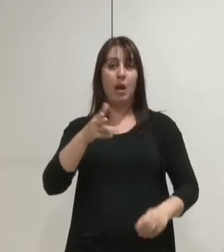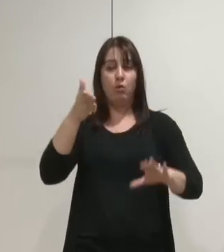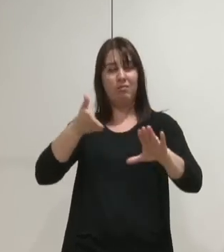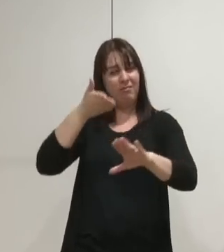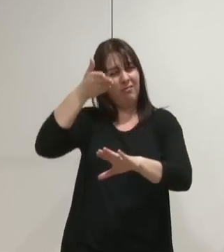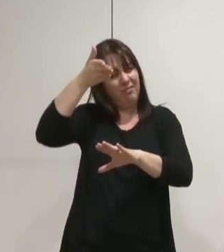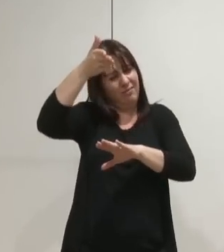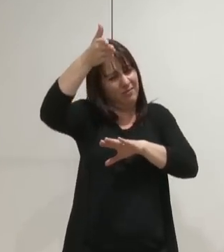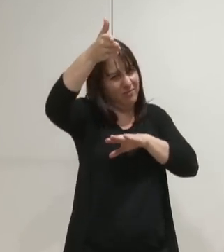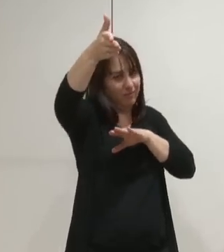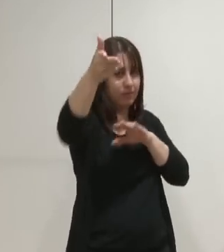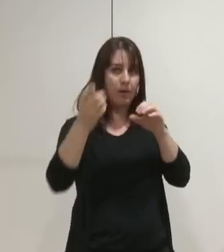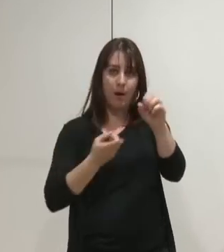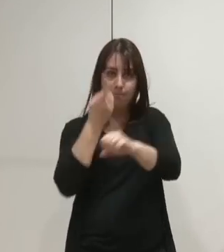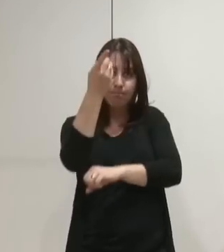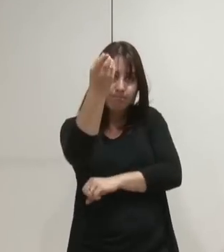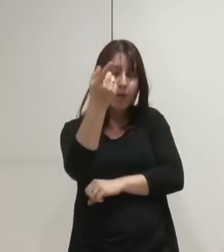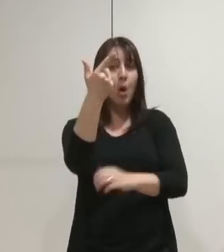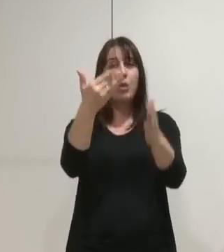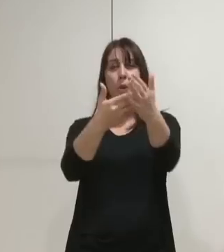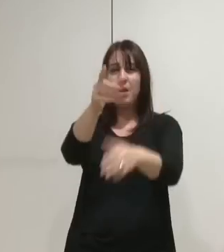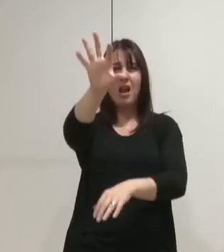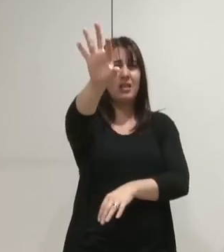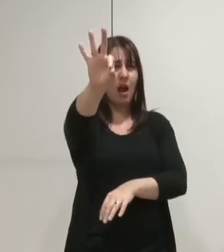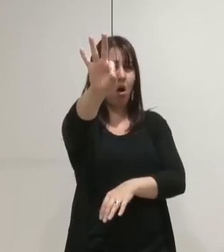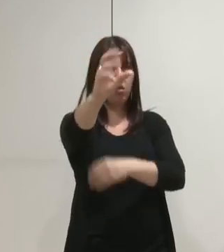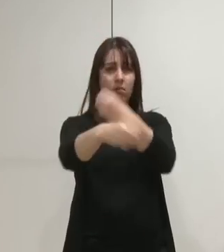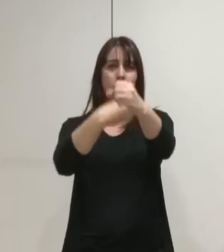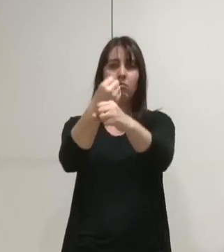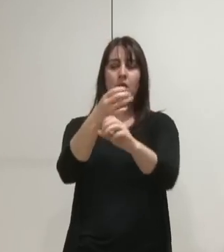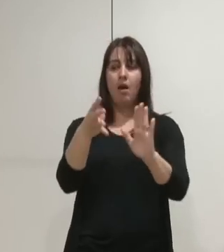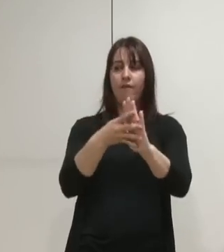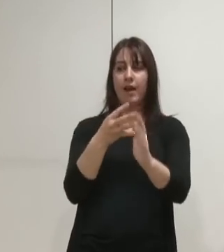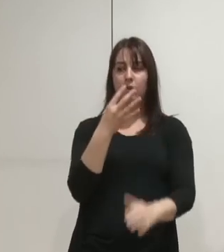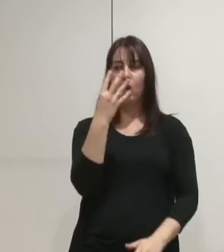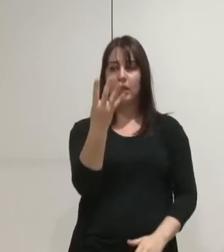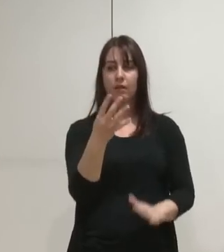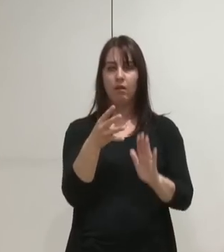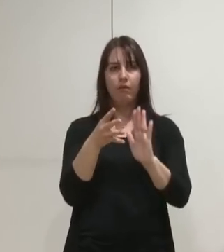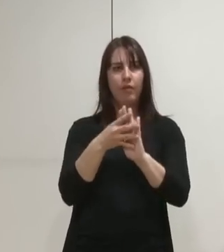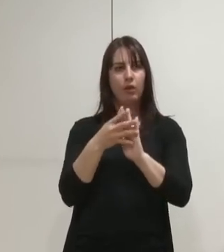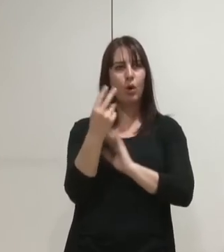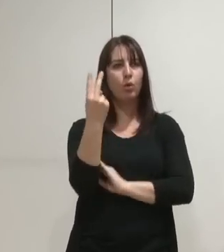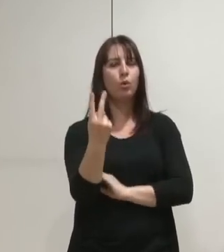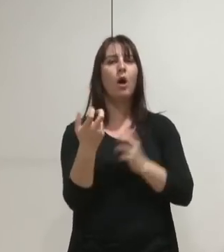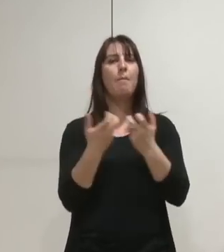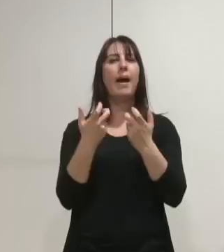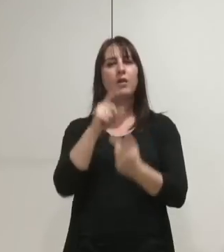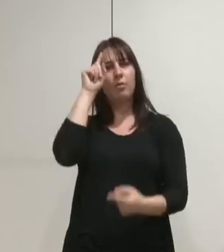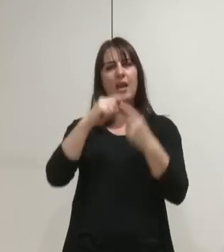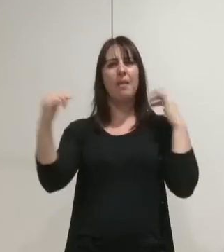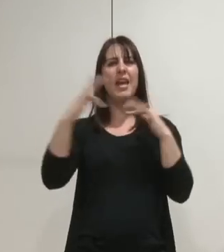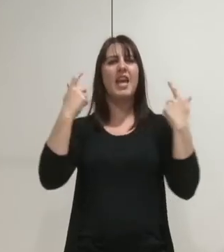lointains avec une vision par exemple 2050 facteur 4 facteur 2 par exemple sur les consommations